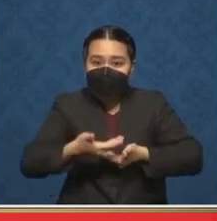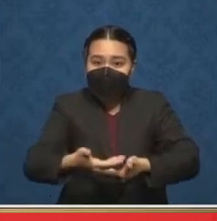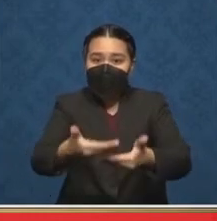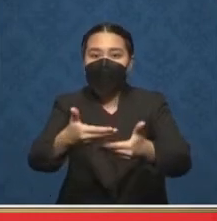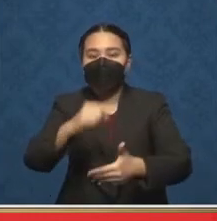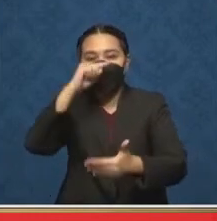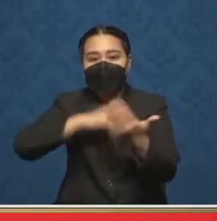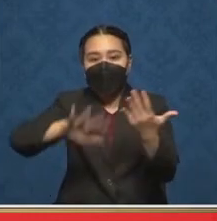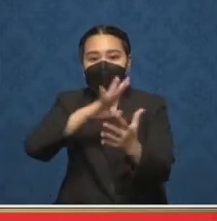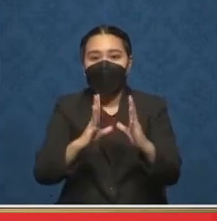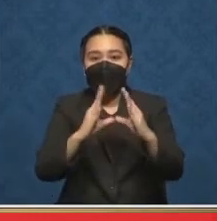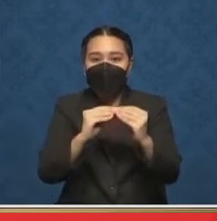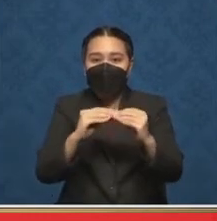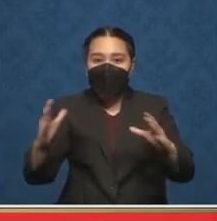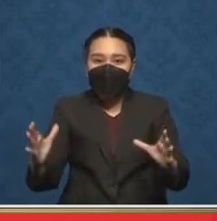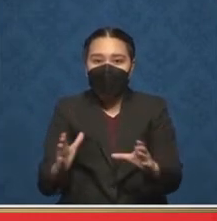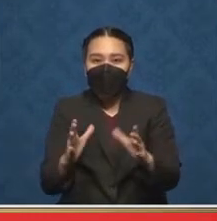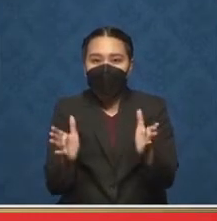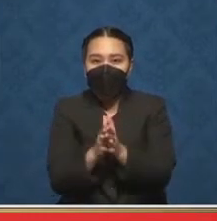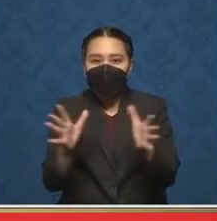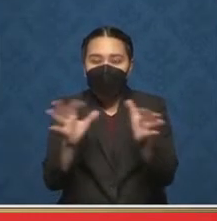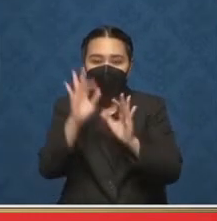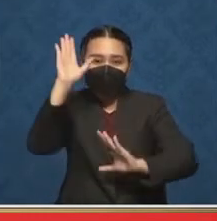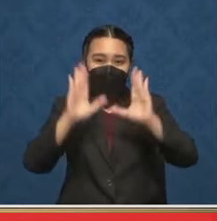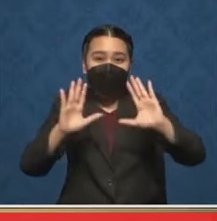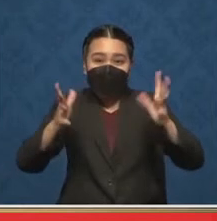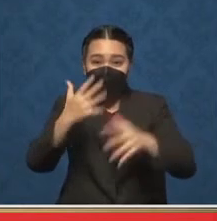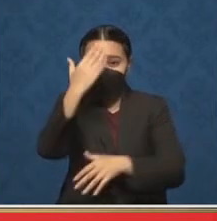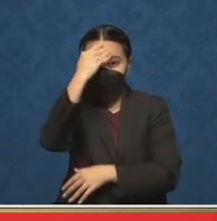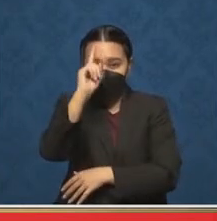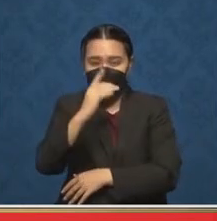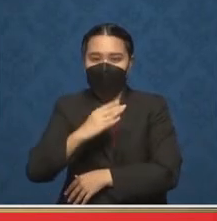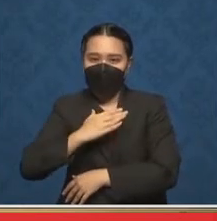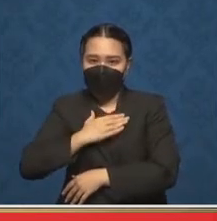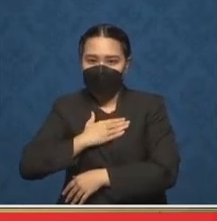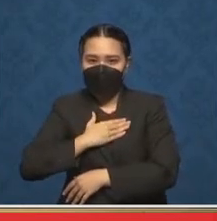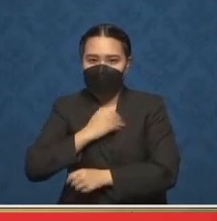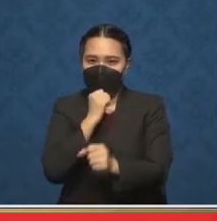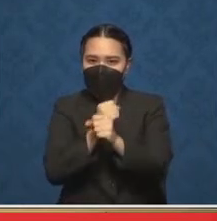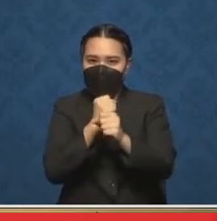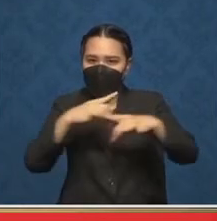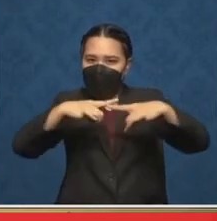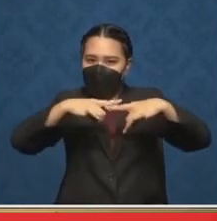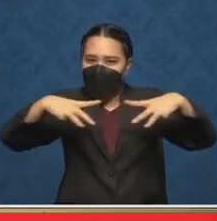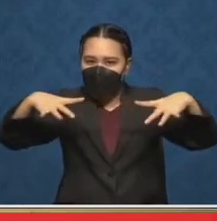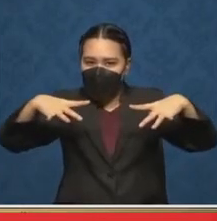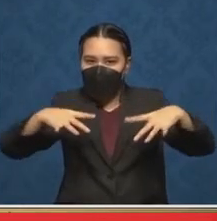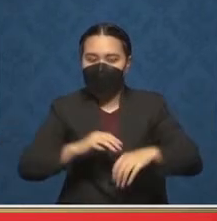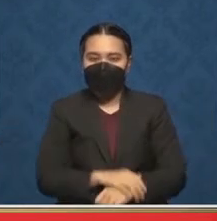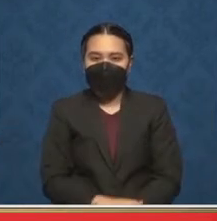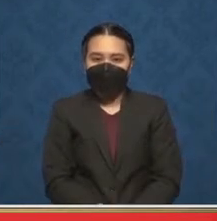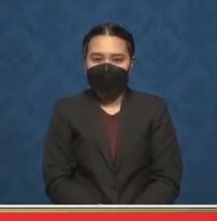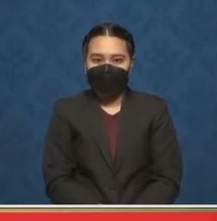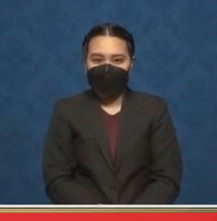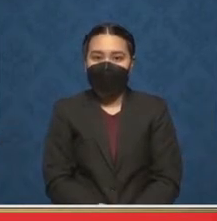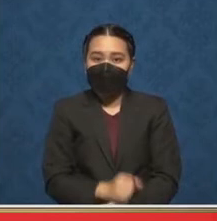ยอดเพื่ปชาทประไยเราก็คิได้ว่า เพระท่าทีของเราที่ไปสวนทางกับประชาคมโกหอเป่าคว